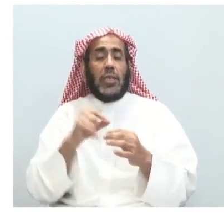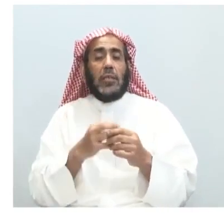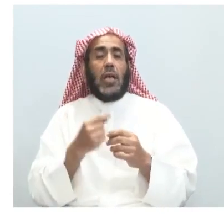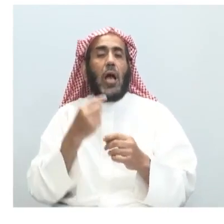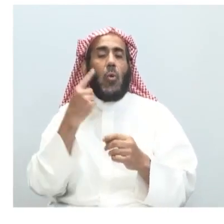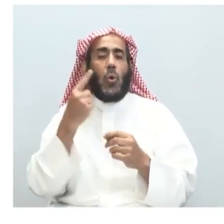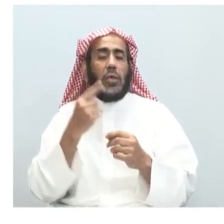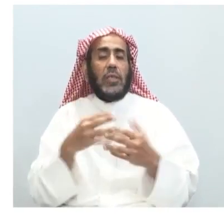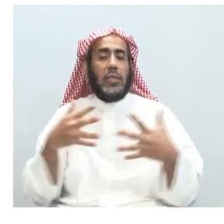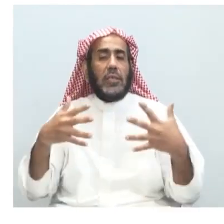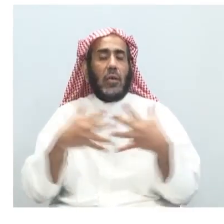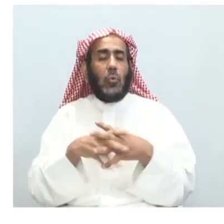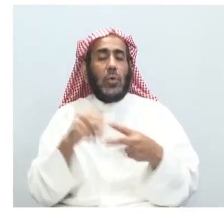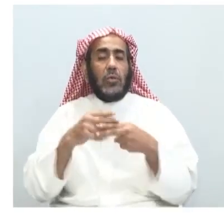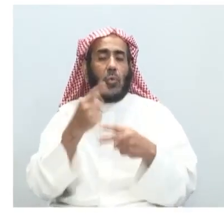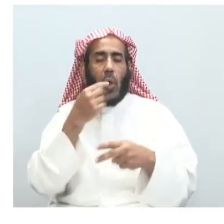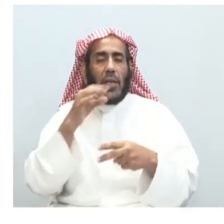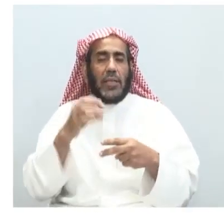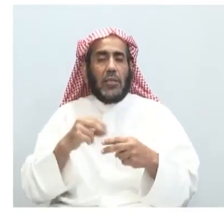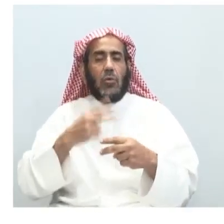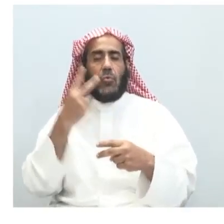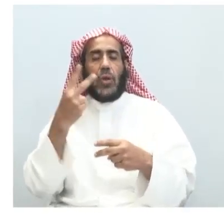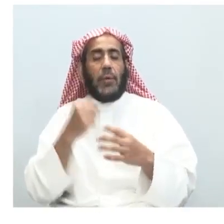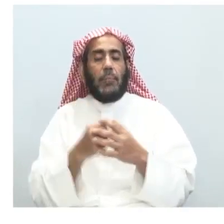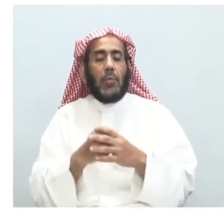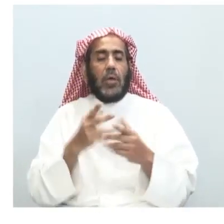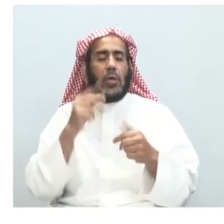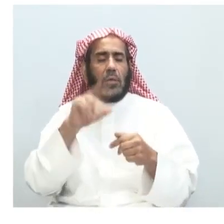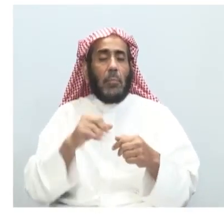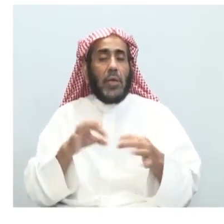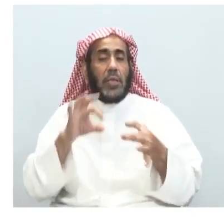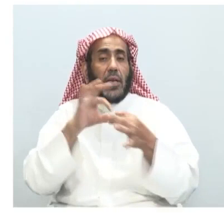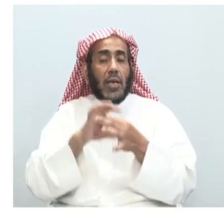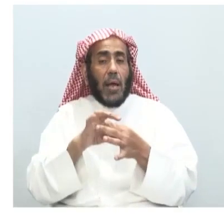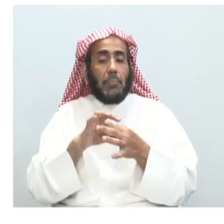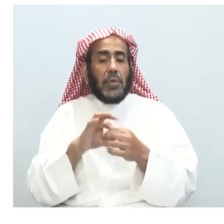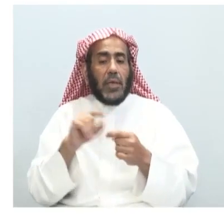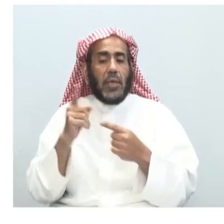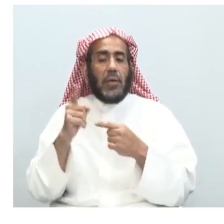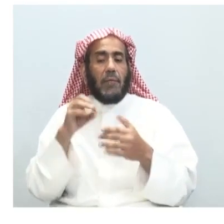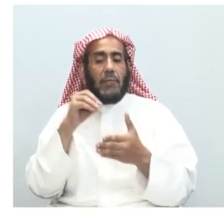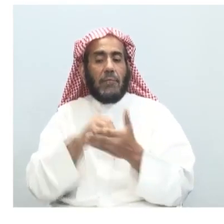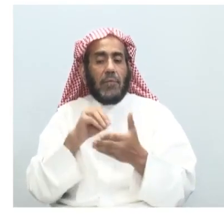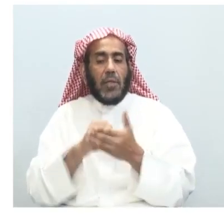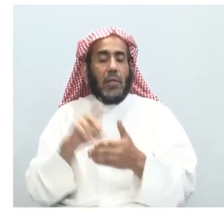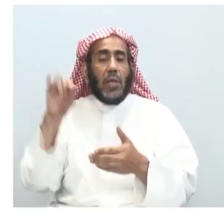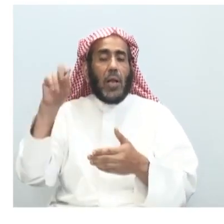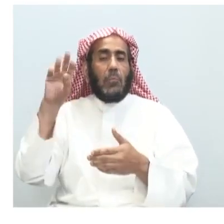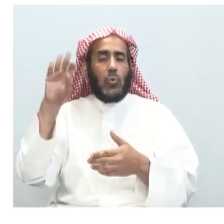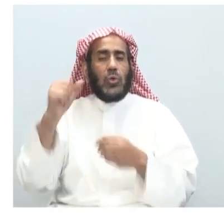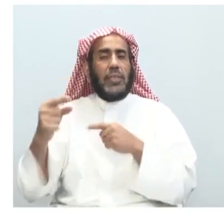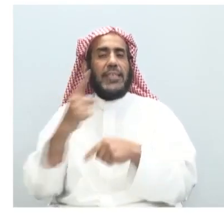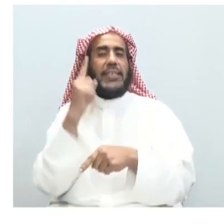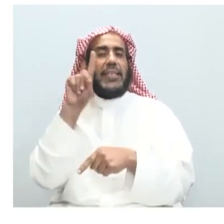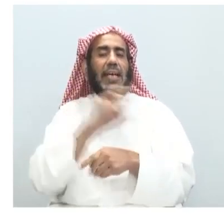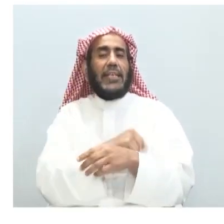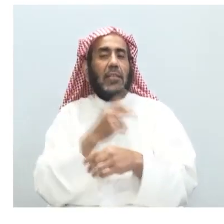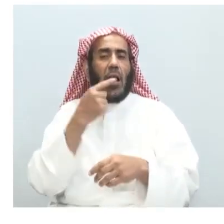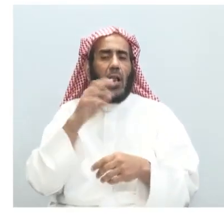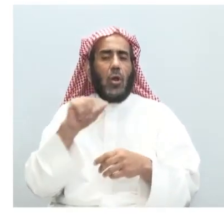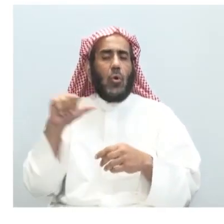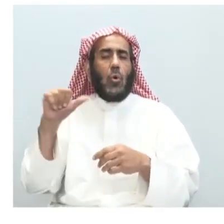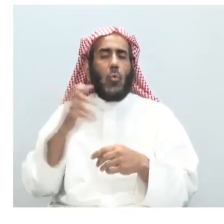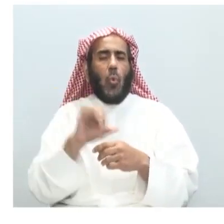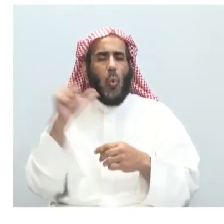الاحاديه لتكوين سكريات الثنائيه طبعا الرابطه هي في البروتينات رابطه الكحولي